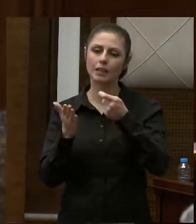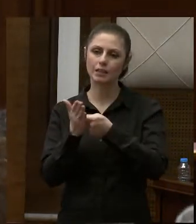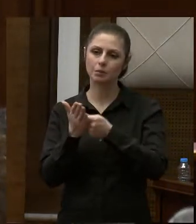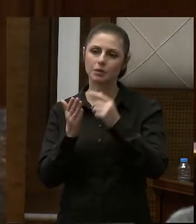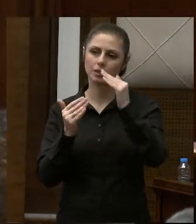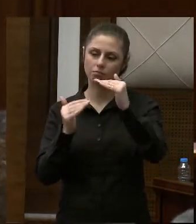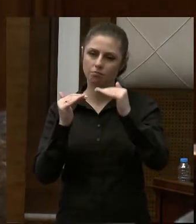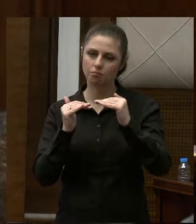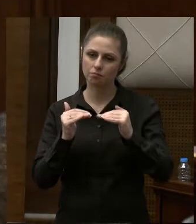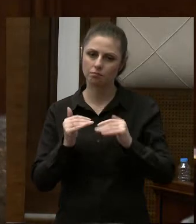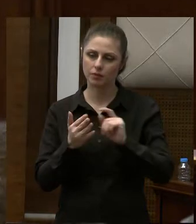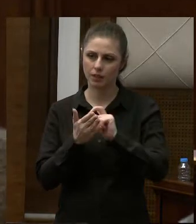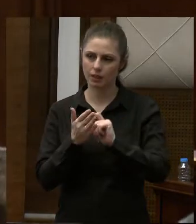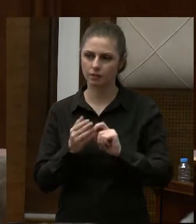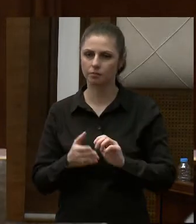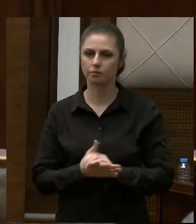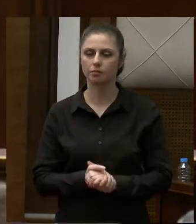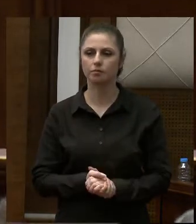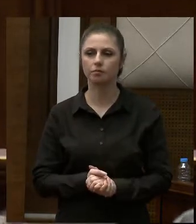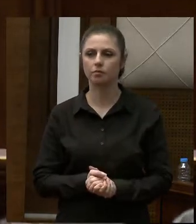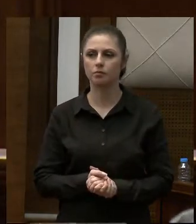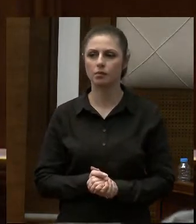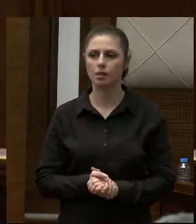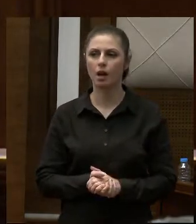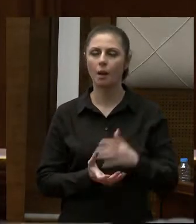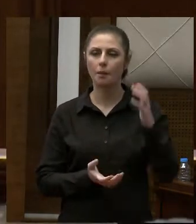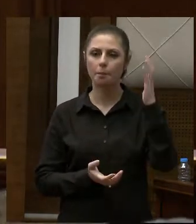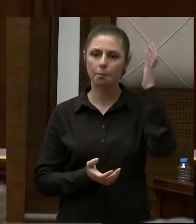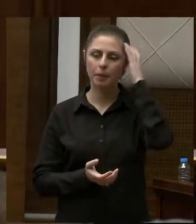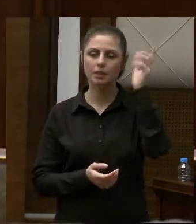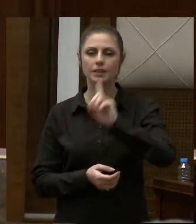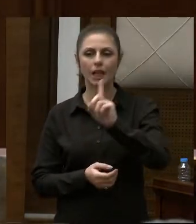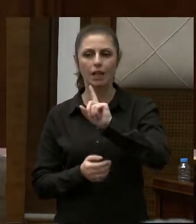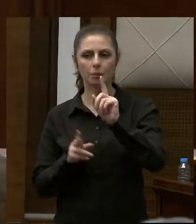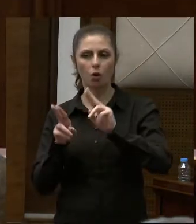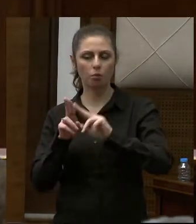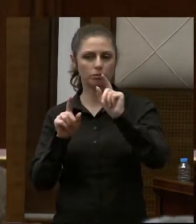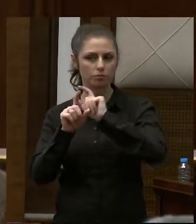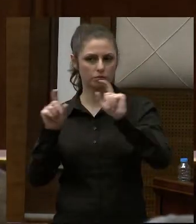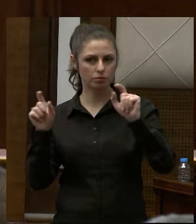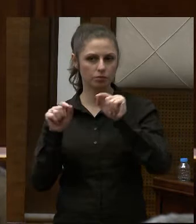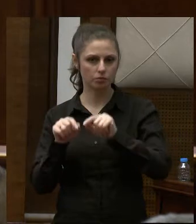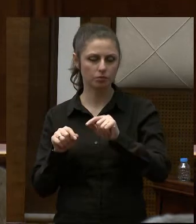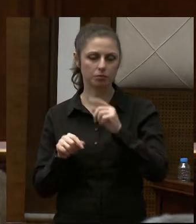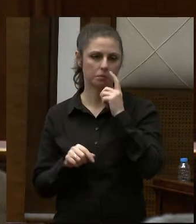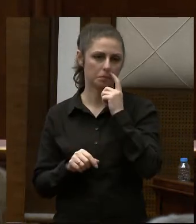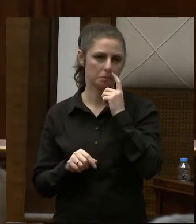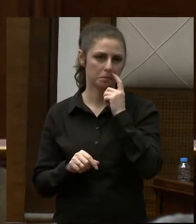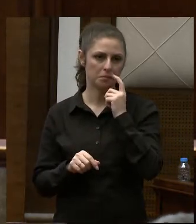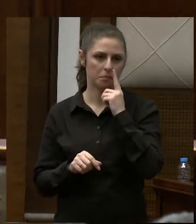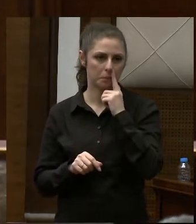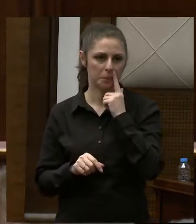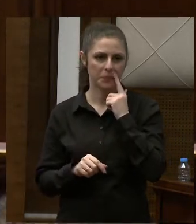alta isimlerini yazıyorsunuz, isimlerini. Başına denetleme komisyonu yazıyorsunuz. Onun altına 3 kişinin ismini yazıyorsunuz.